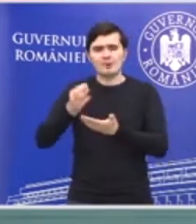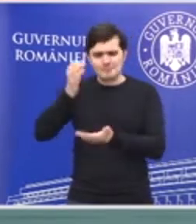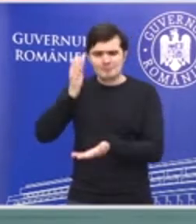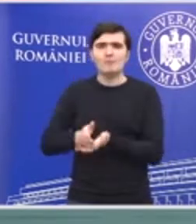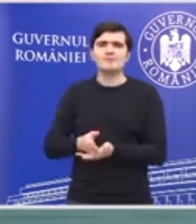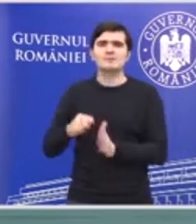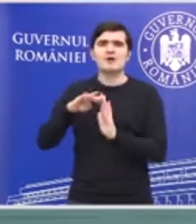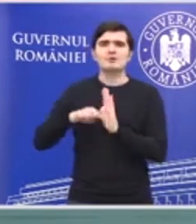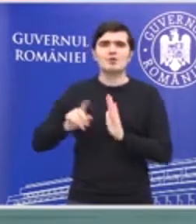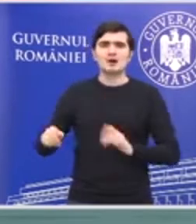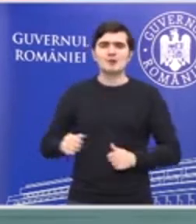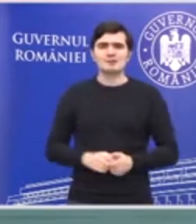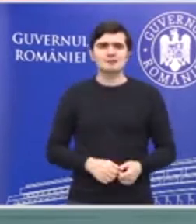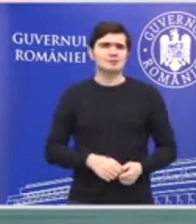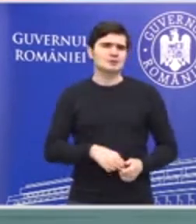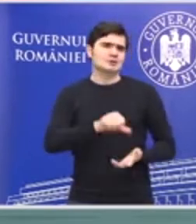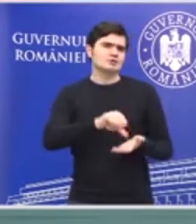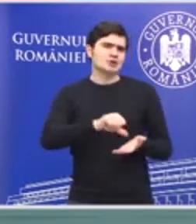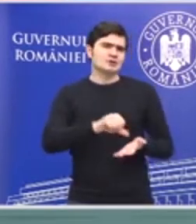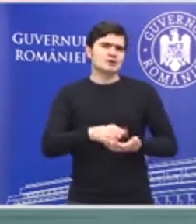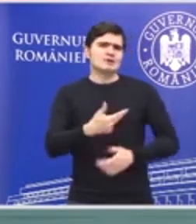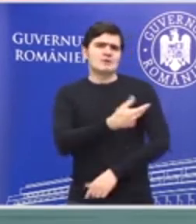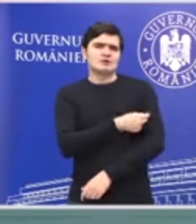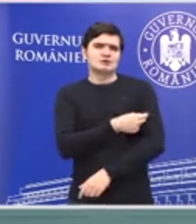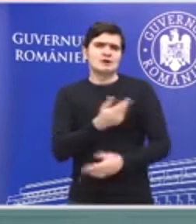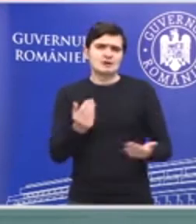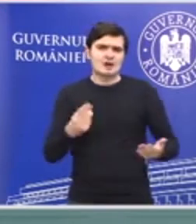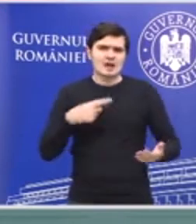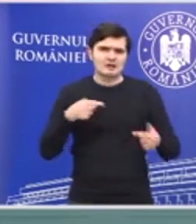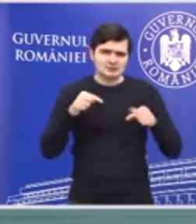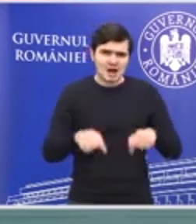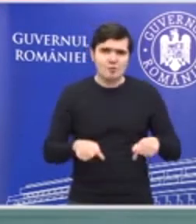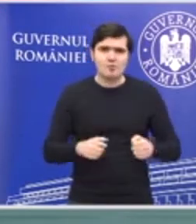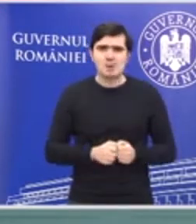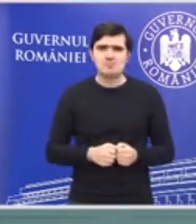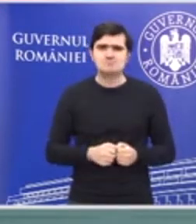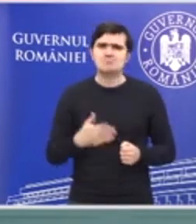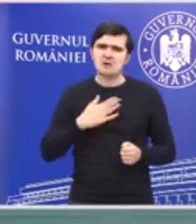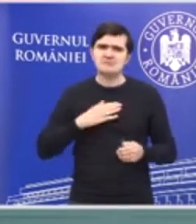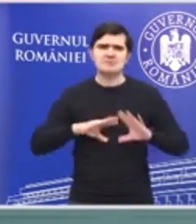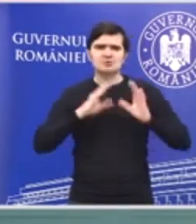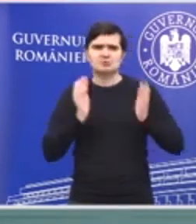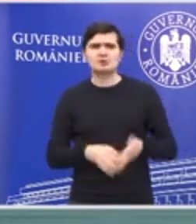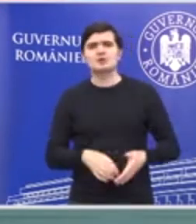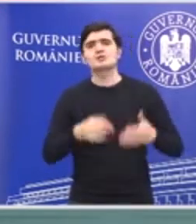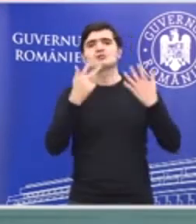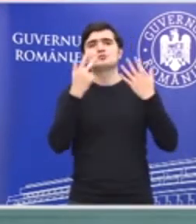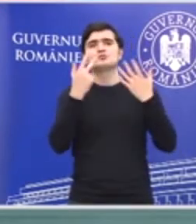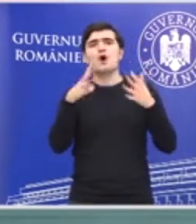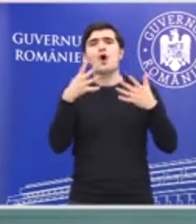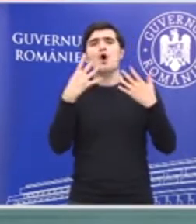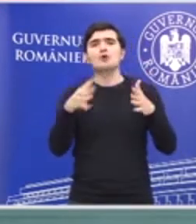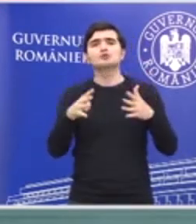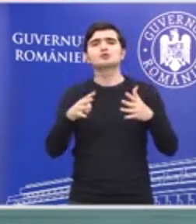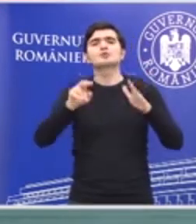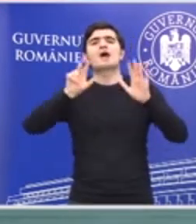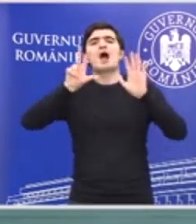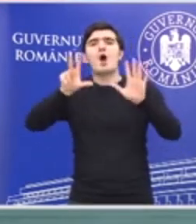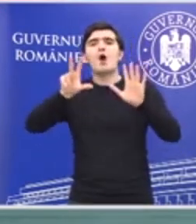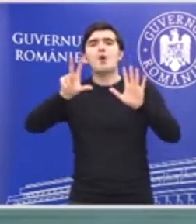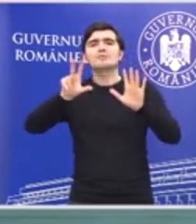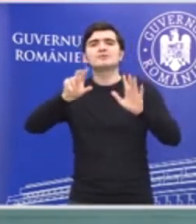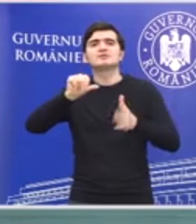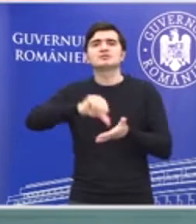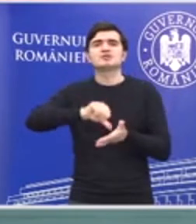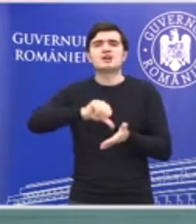programării. Centrele de vaccinare existente la acest moment, avem în total 908 centre de vaccinare pentru